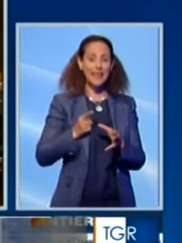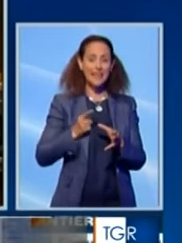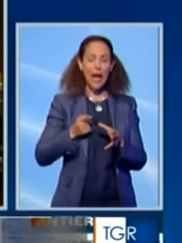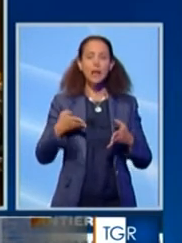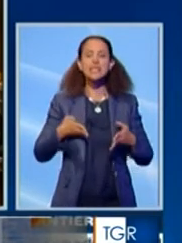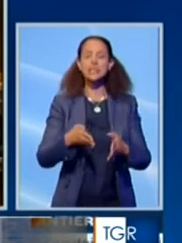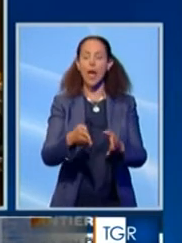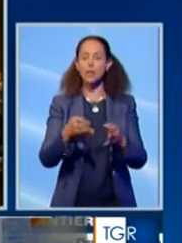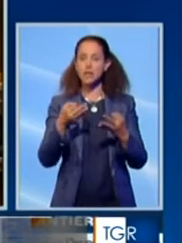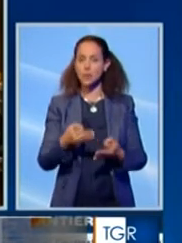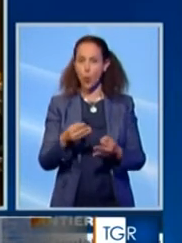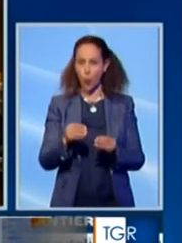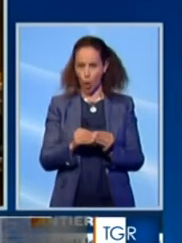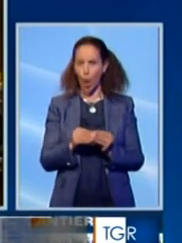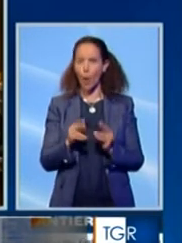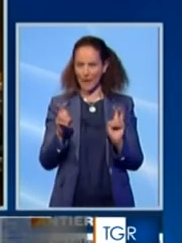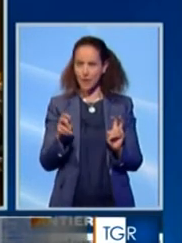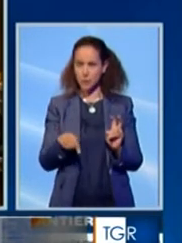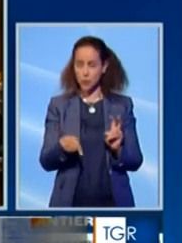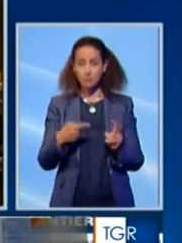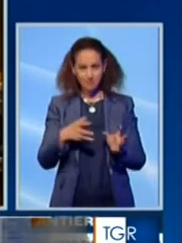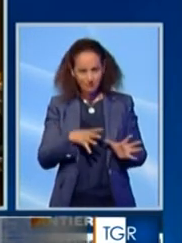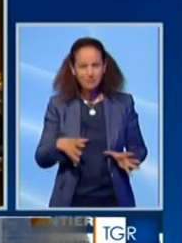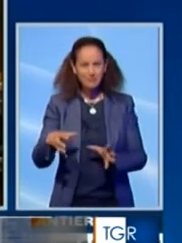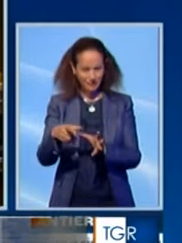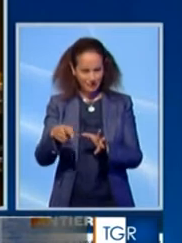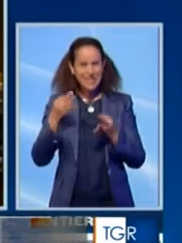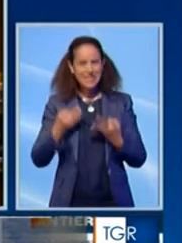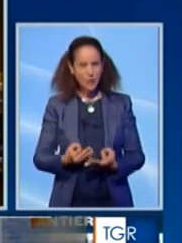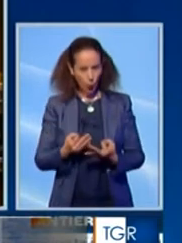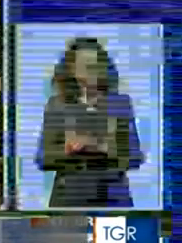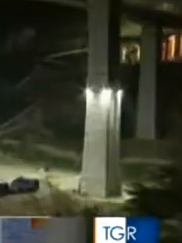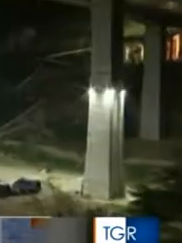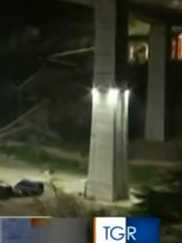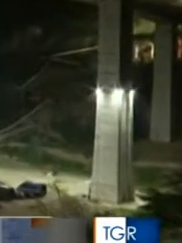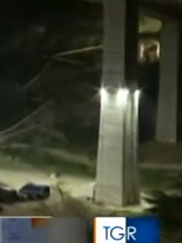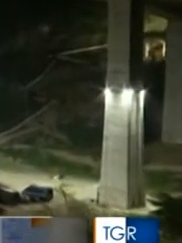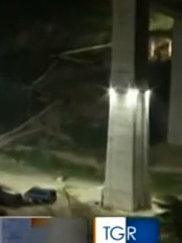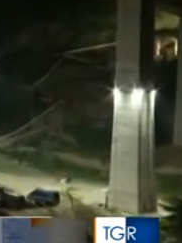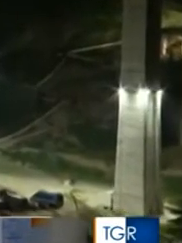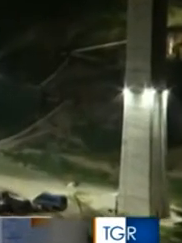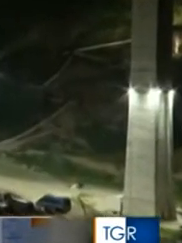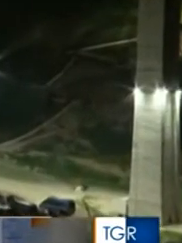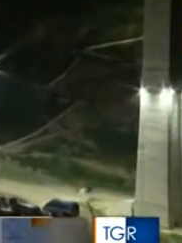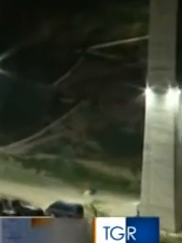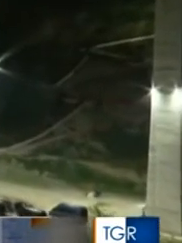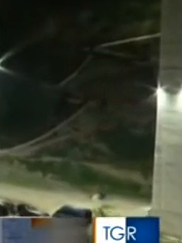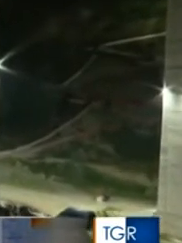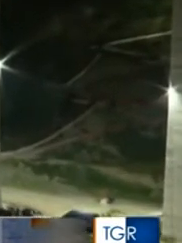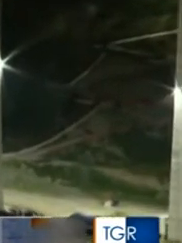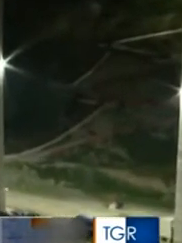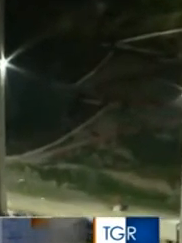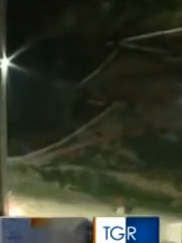dell'ordine in campo a chiomonte 180 agenti più 266 militari dell'operazione strade sicure a san didero